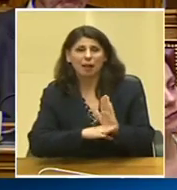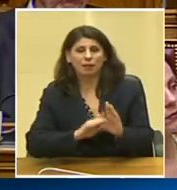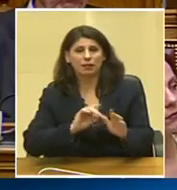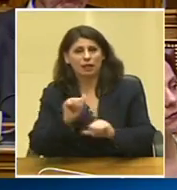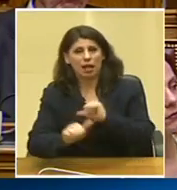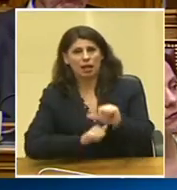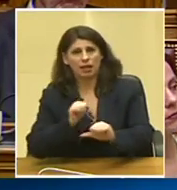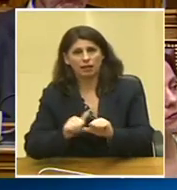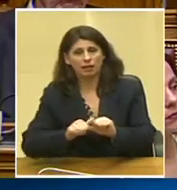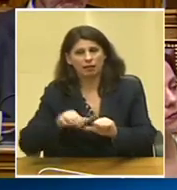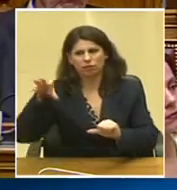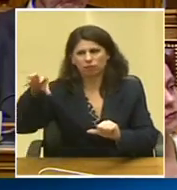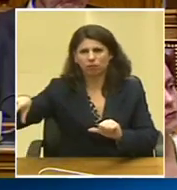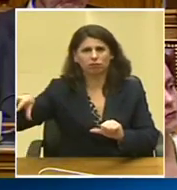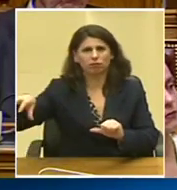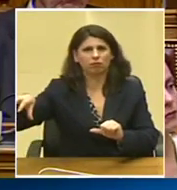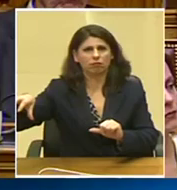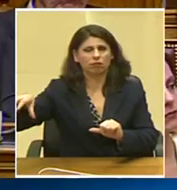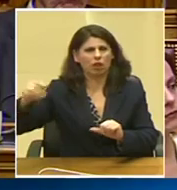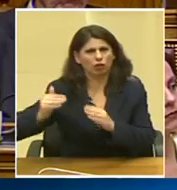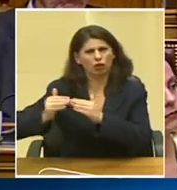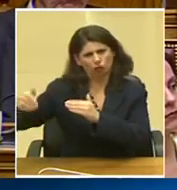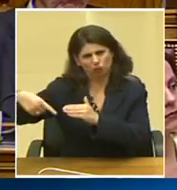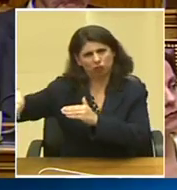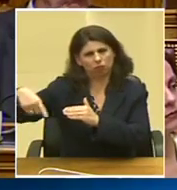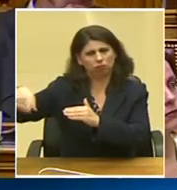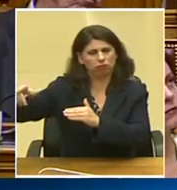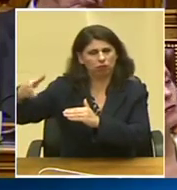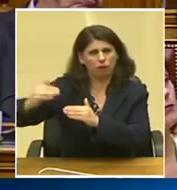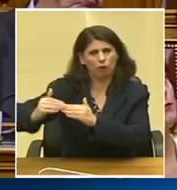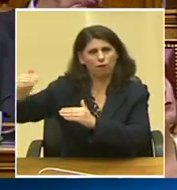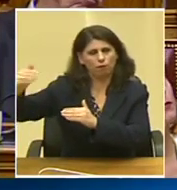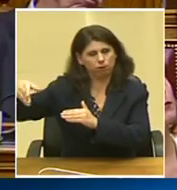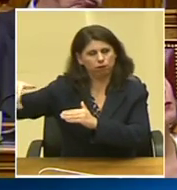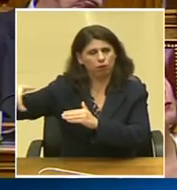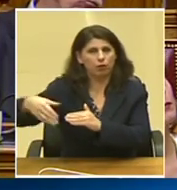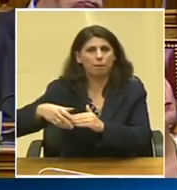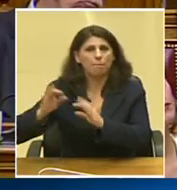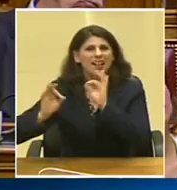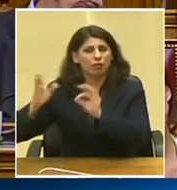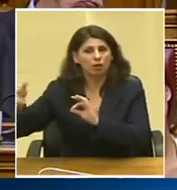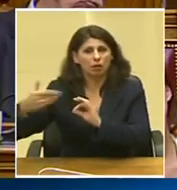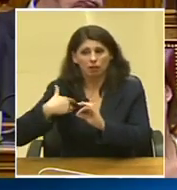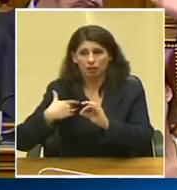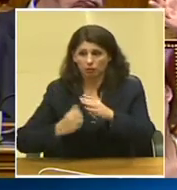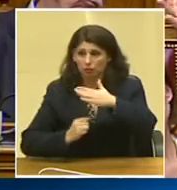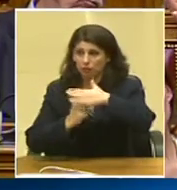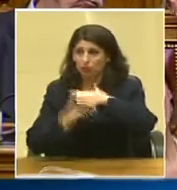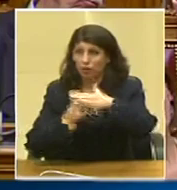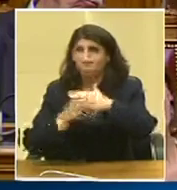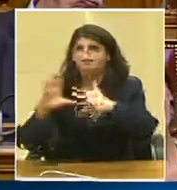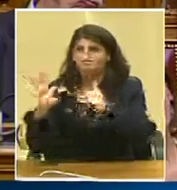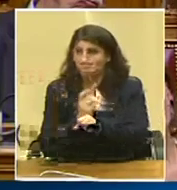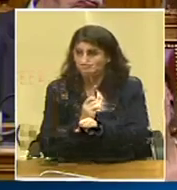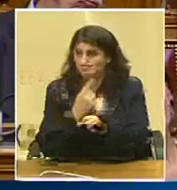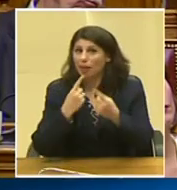χώρα. Και όταν βεβαίως ανακάλυψε ότι αυτό το πετύχαμε εμείς και τον έβαζε εκεί τον πύχη, διότι δεν περίμενε ότι θα το πετύχουμε